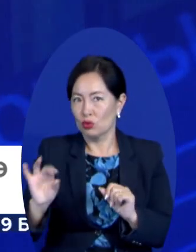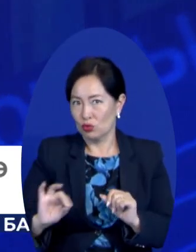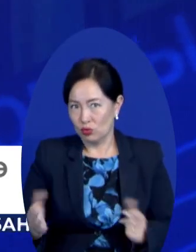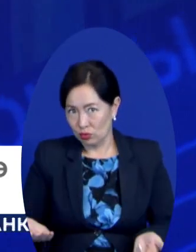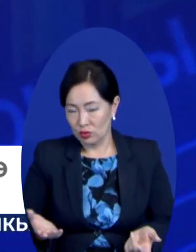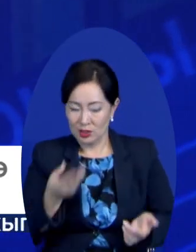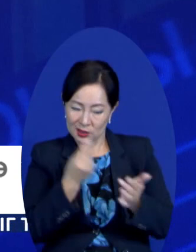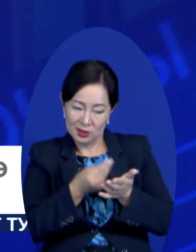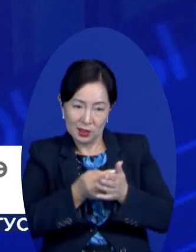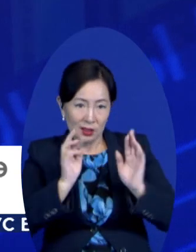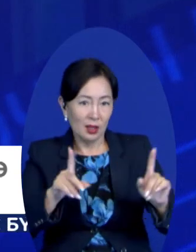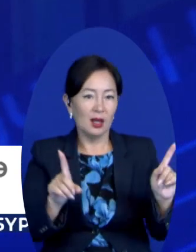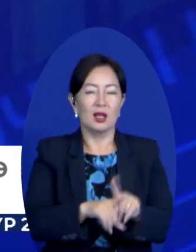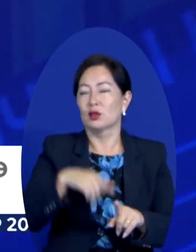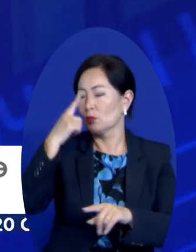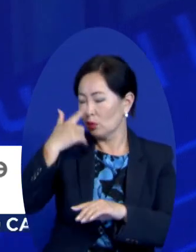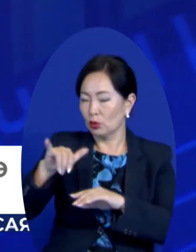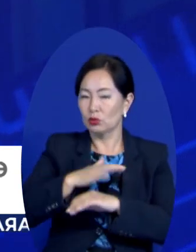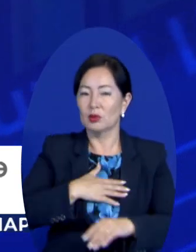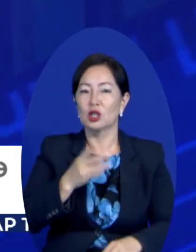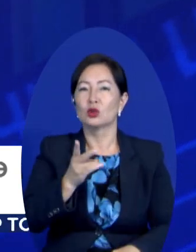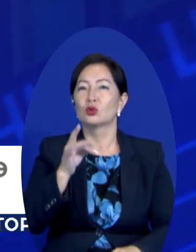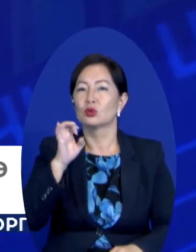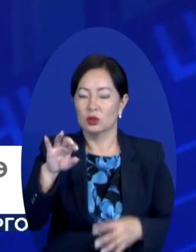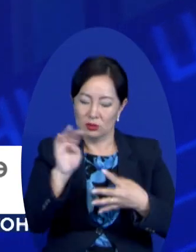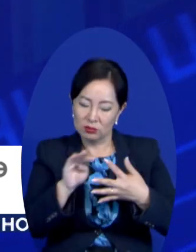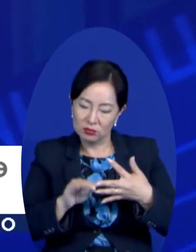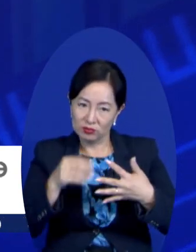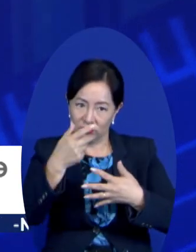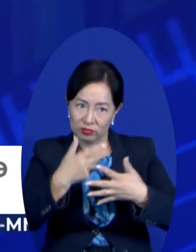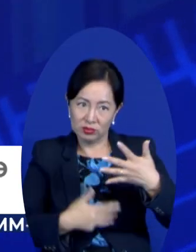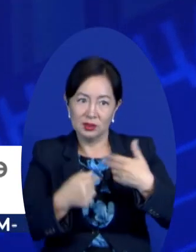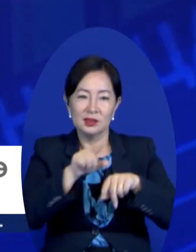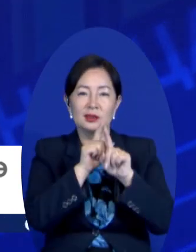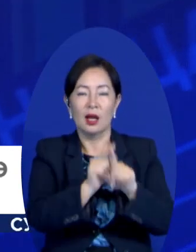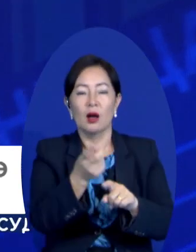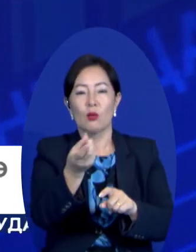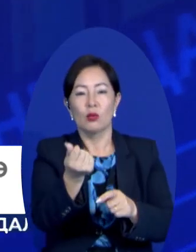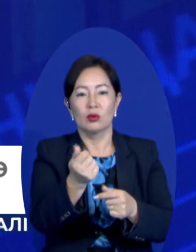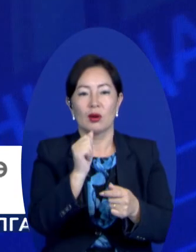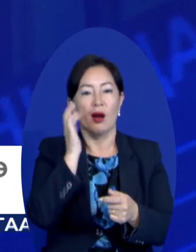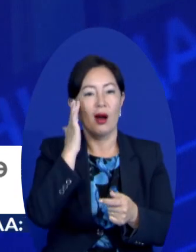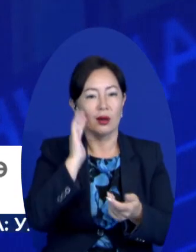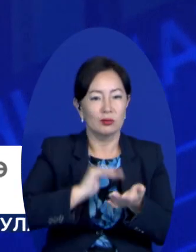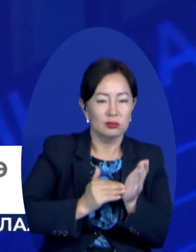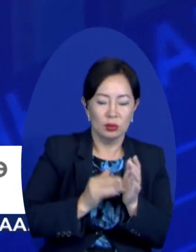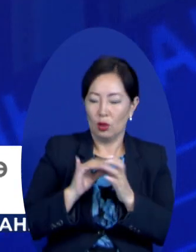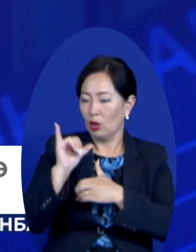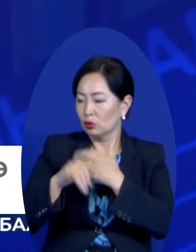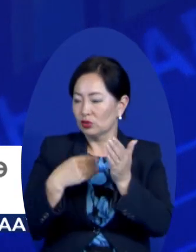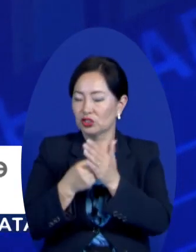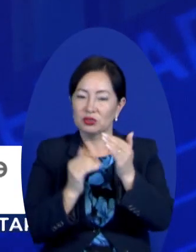рүү бид нэр одоо нэгсэн тоо Монгол улсын нүүрсний ангилал за мөн одоо үнийгээ дагаад бодогдох одоо үнийн аргачлал нь олон улсын жишээг